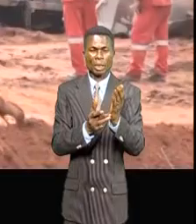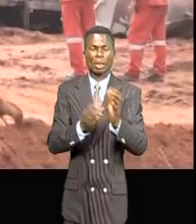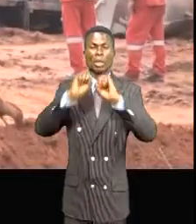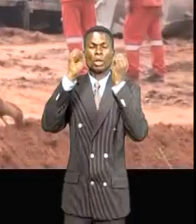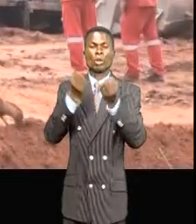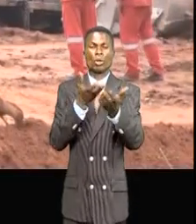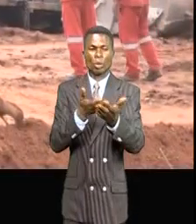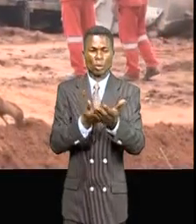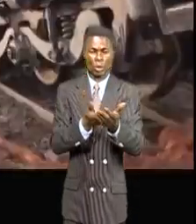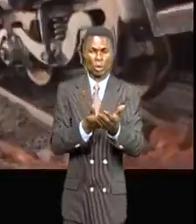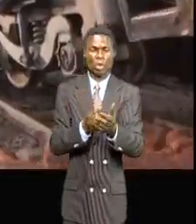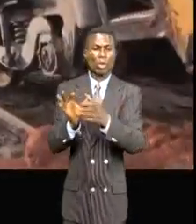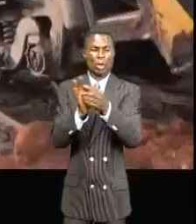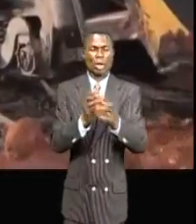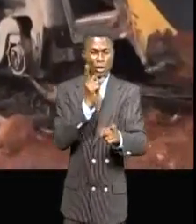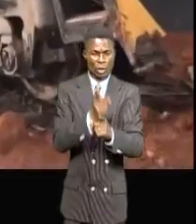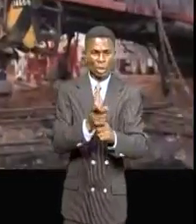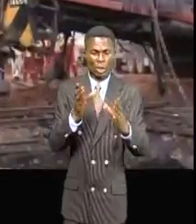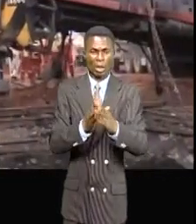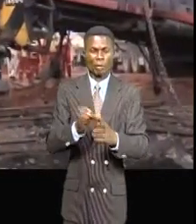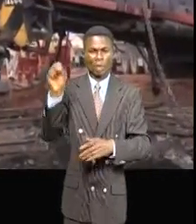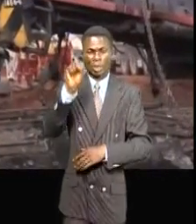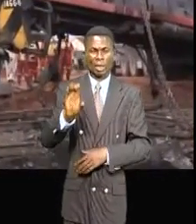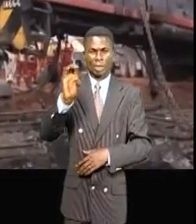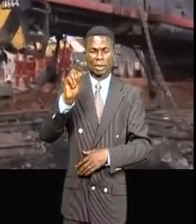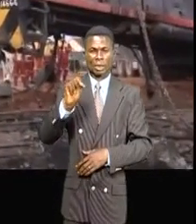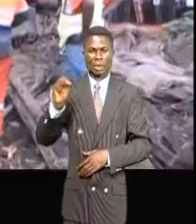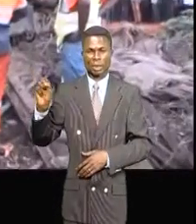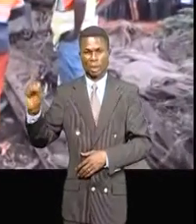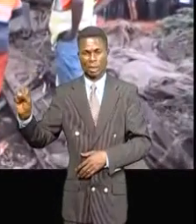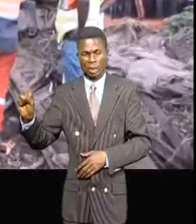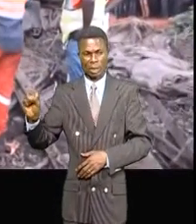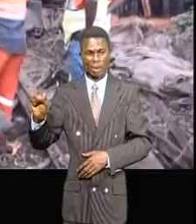Mining, en parfaite collaboration avec celles de la SNCC, sont